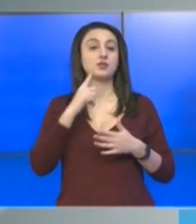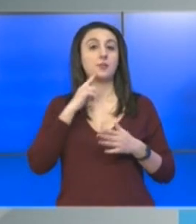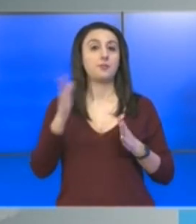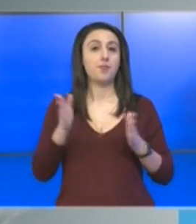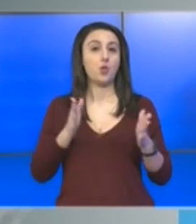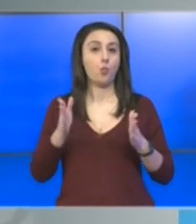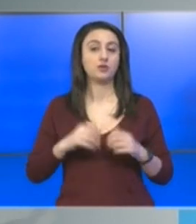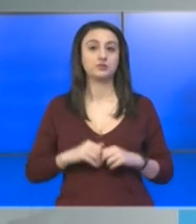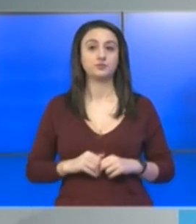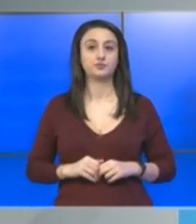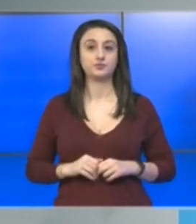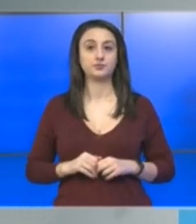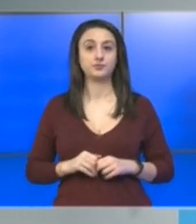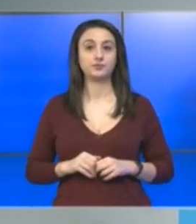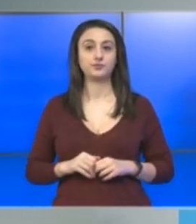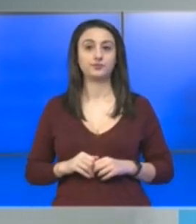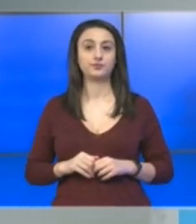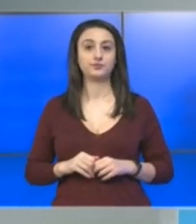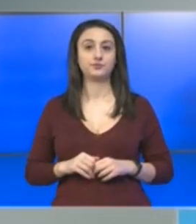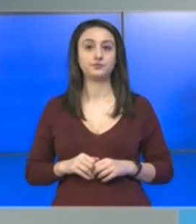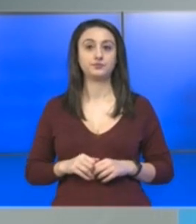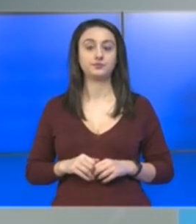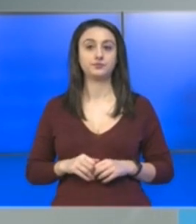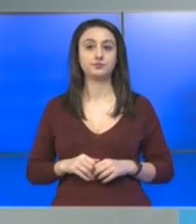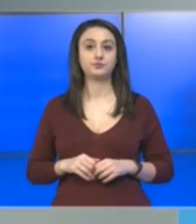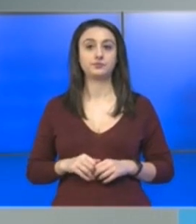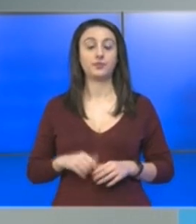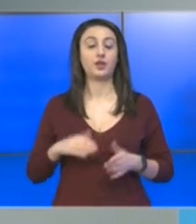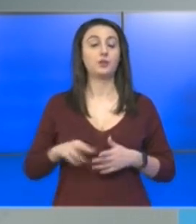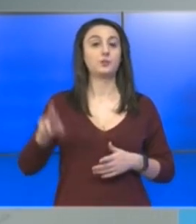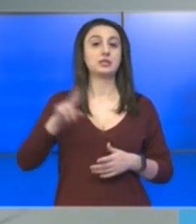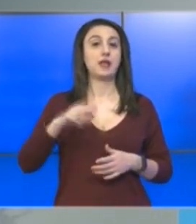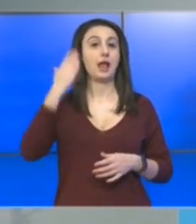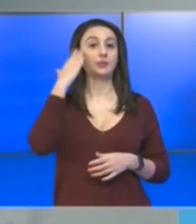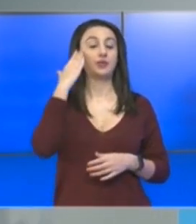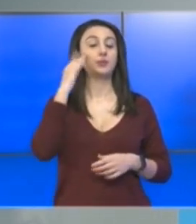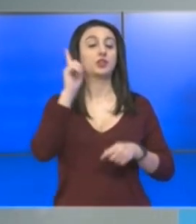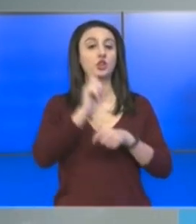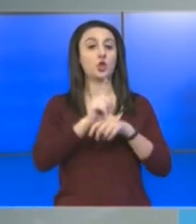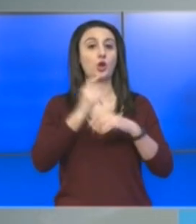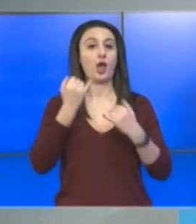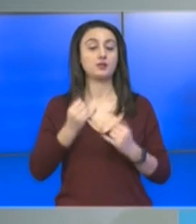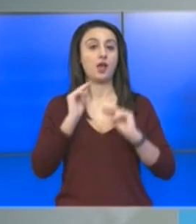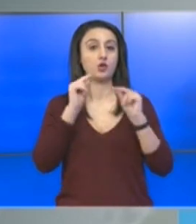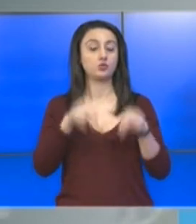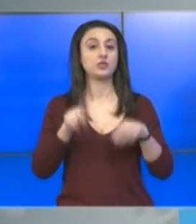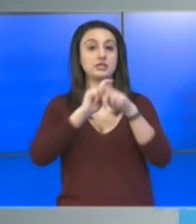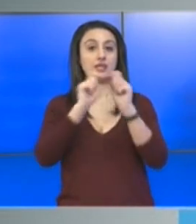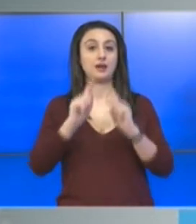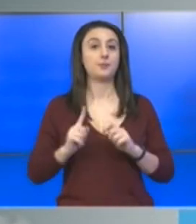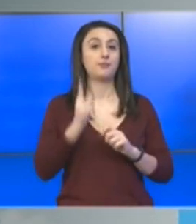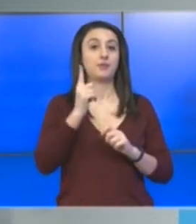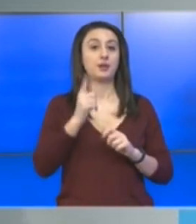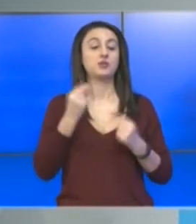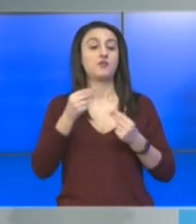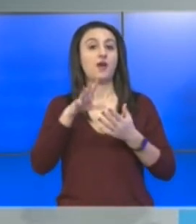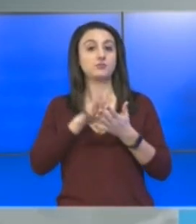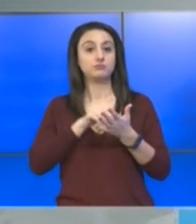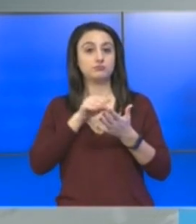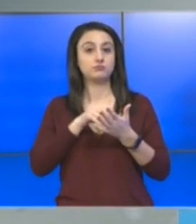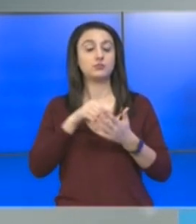de incubare a temutului virus chinezesc. Trebuie să reamintim că tot astăzi vor ajunge și în țară și primele termoscanere care vor